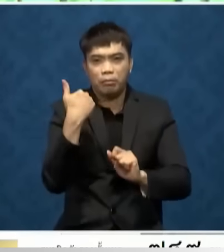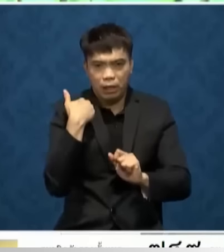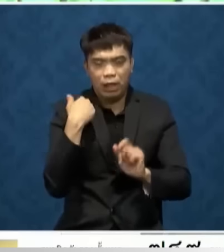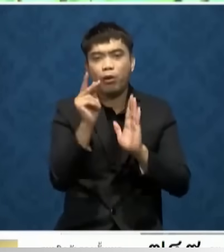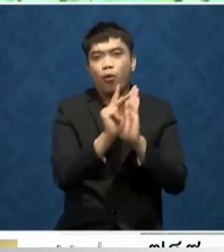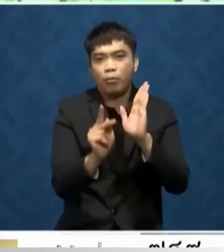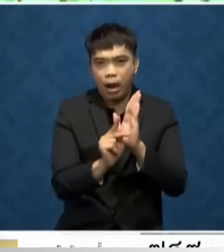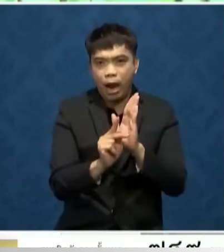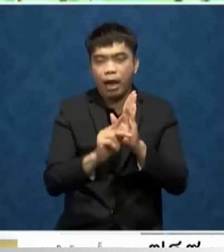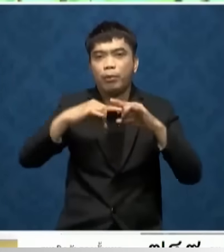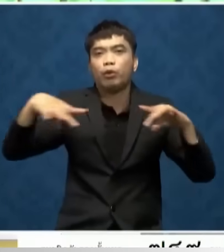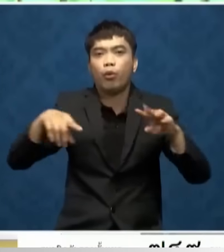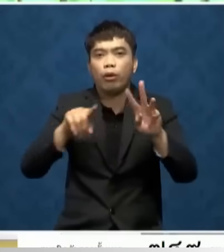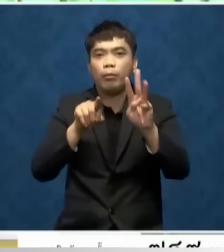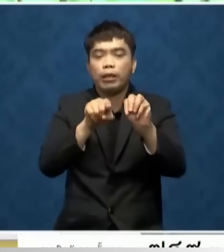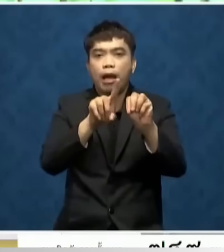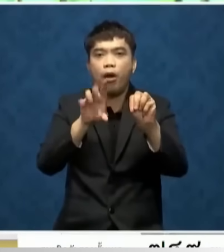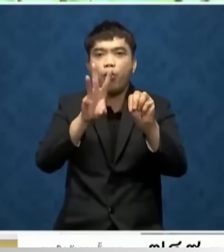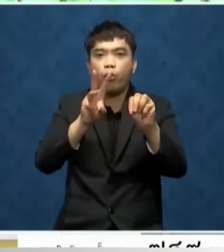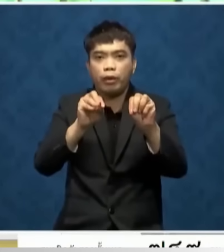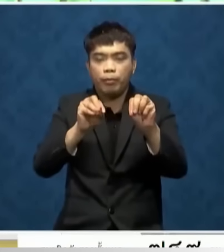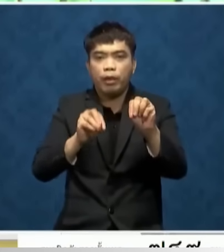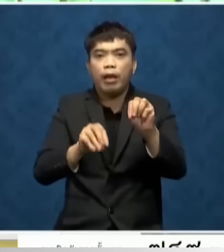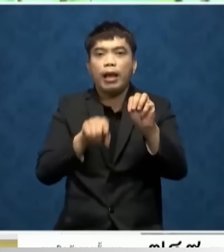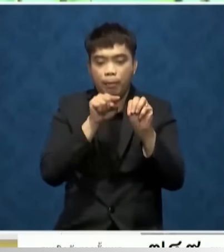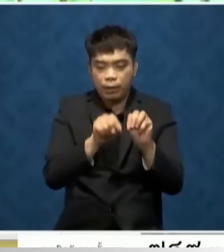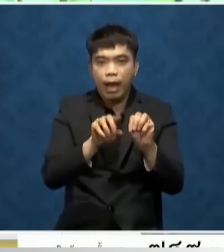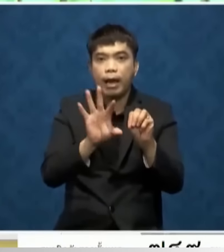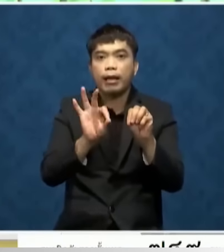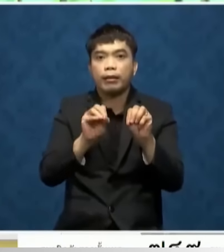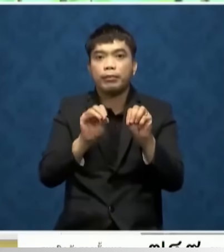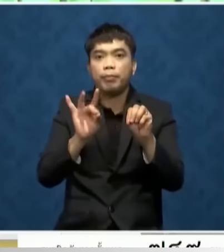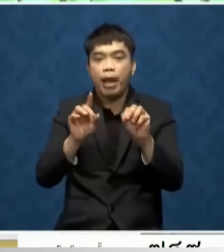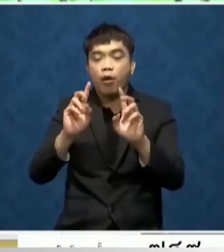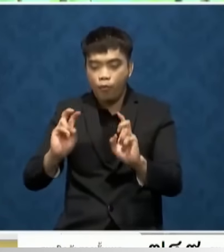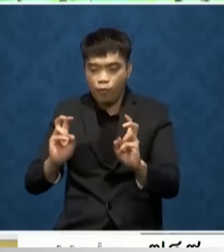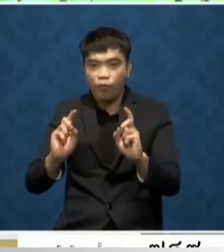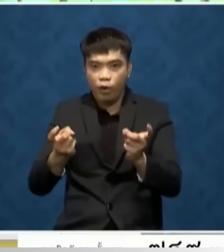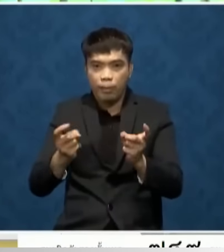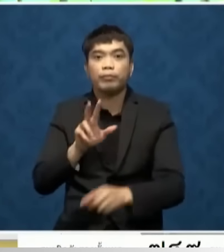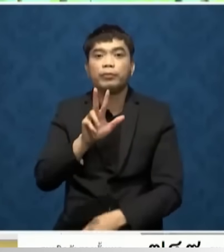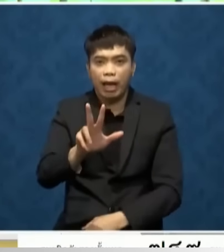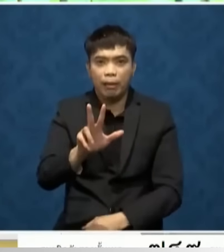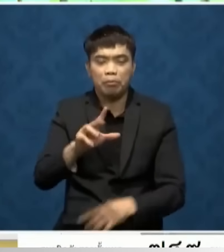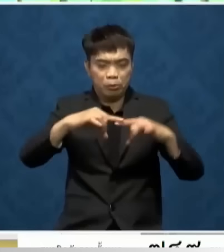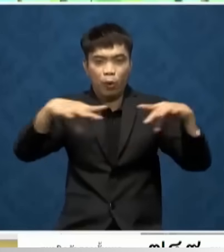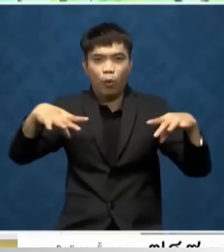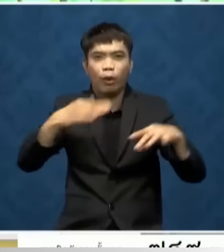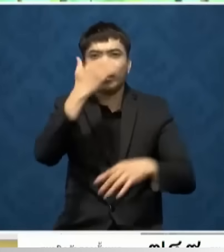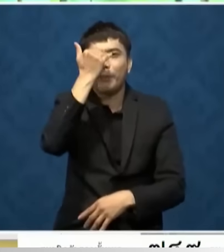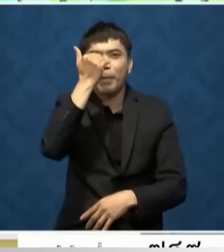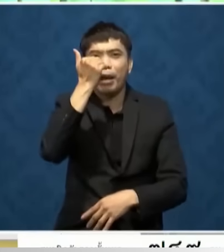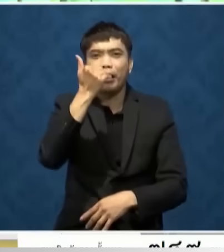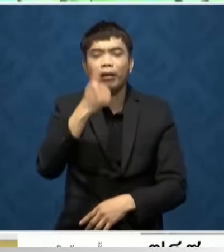กฎหมายมาตรา160และมาตรา98วงเล็บ3นั่นเองนั่นคือท่านเ